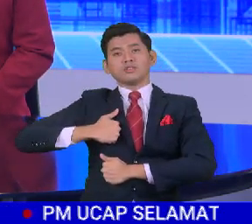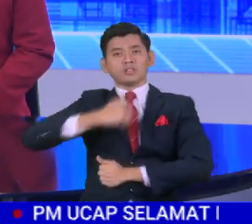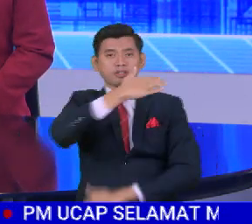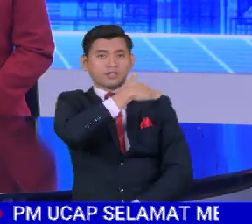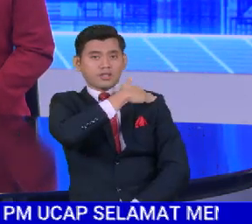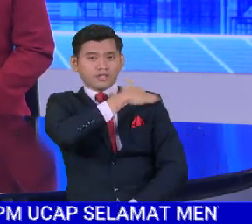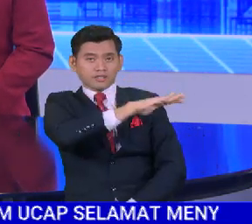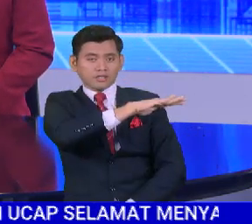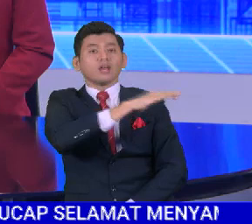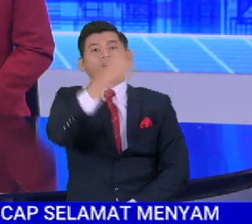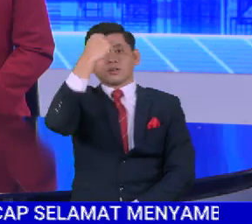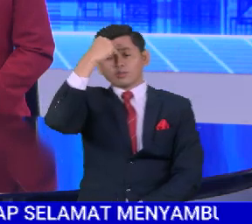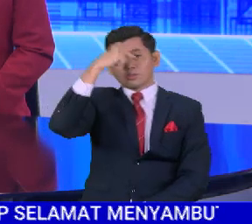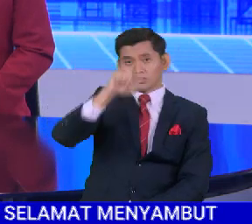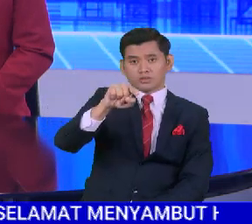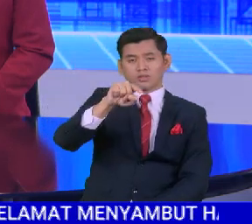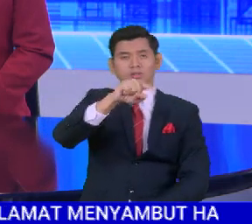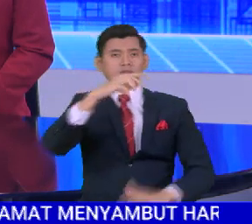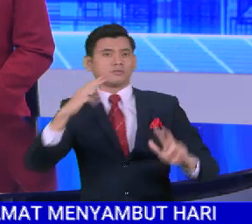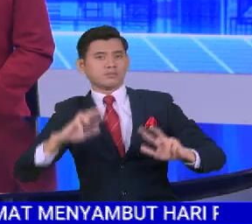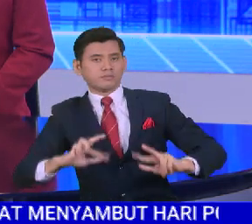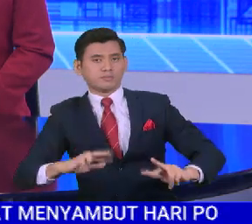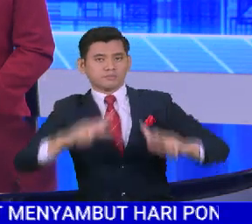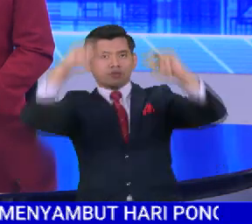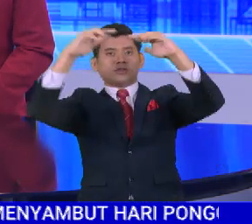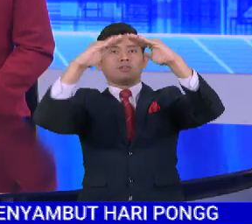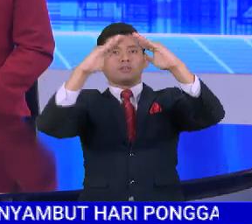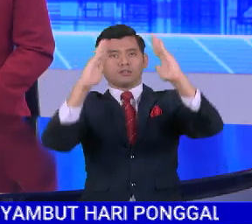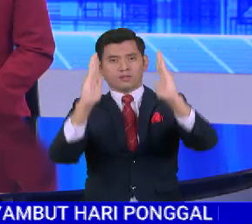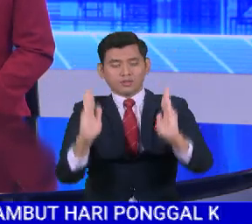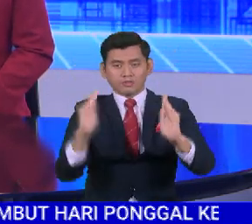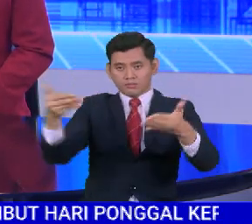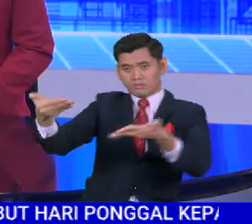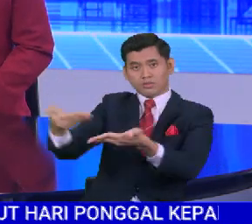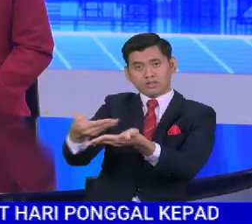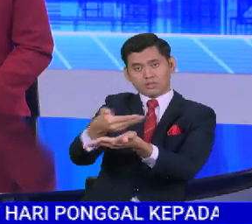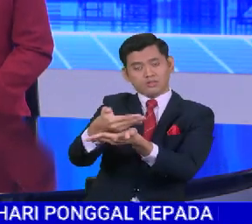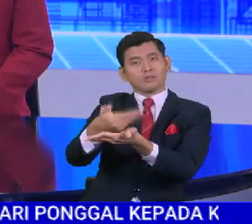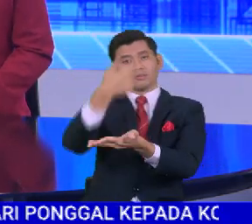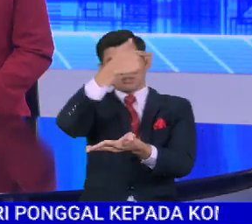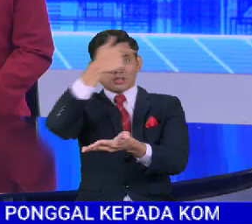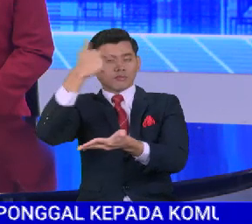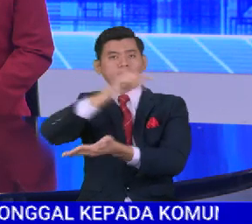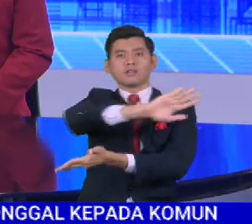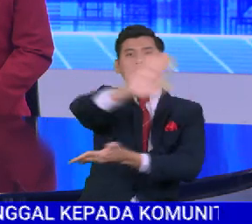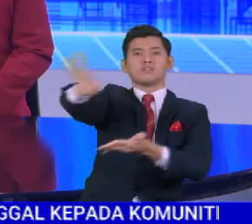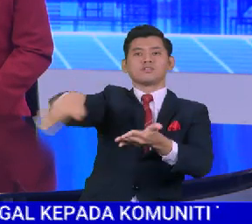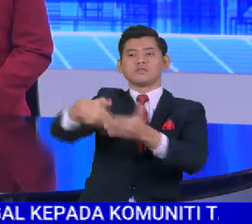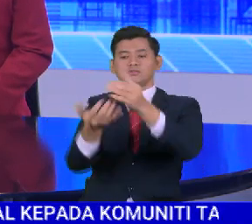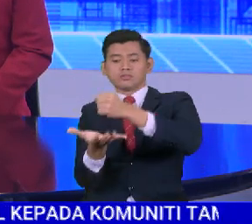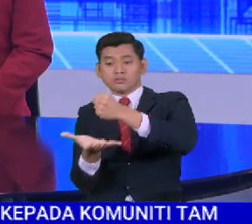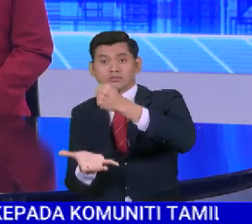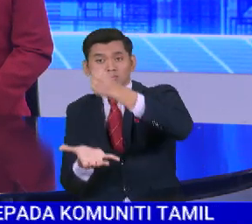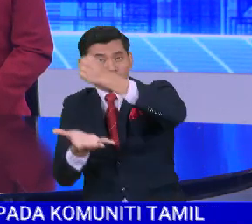JSM bagi membaik pulih dan membina kediaman baharu ahlinya ini menjadikan keseluruhan peruntukkan bagi